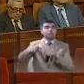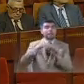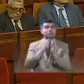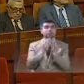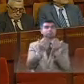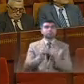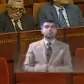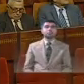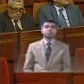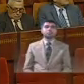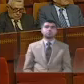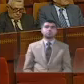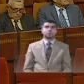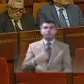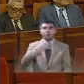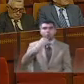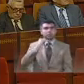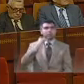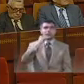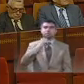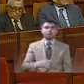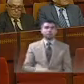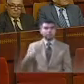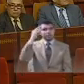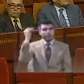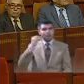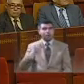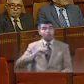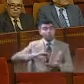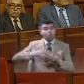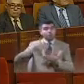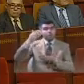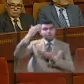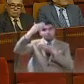الديمقراطي. وبدون شك فإن المغاربة جميعا